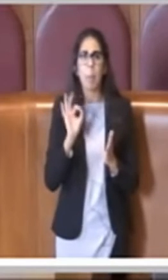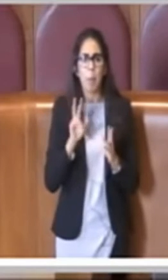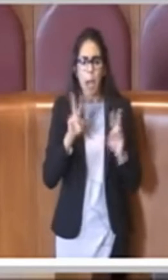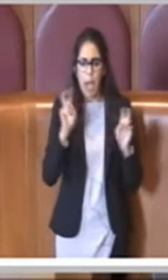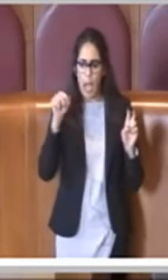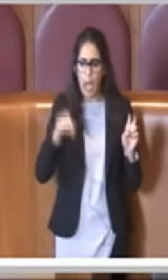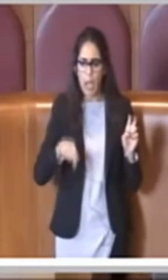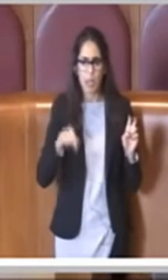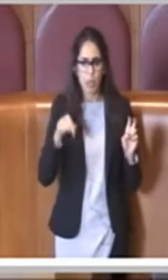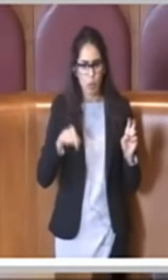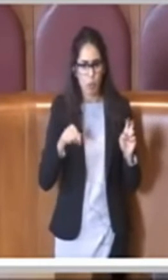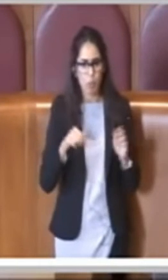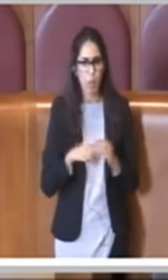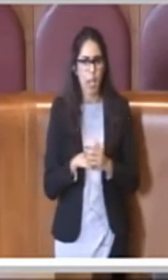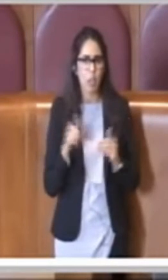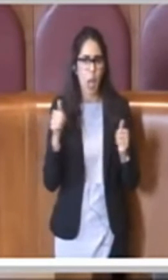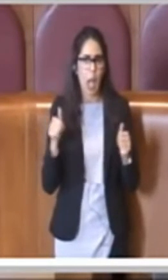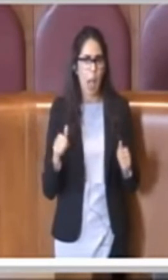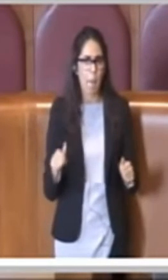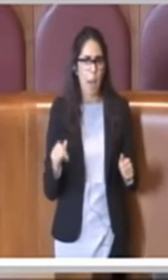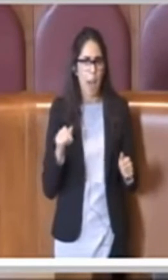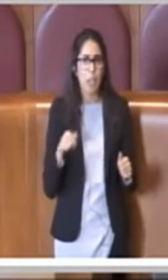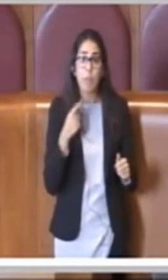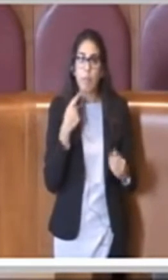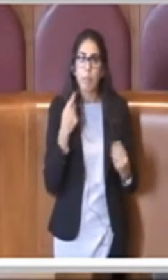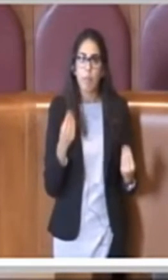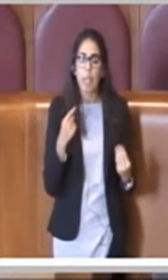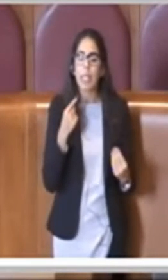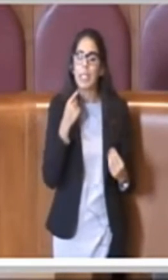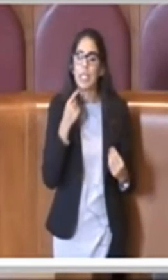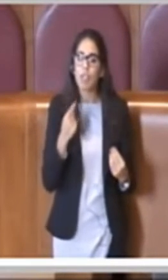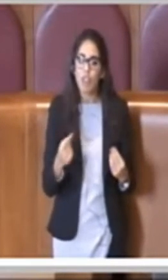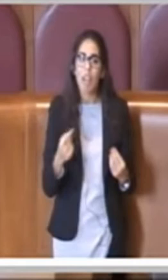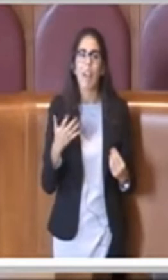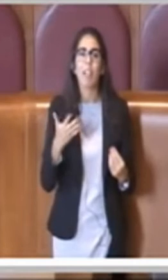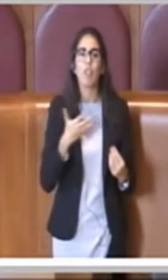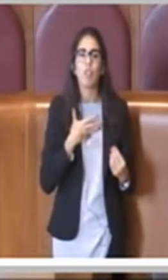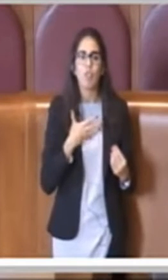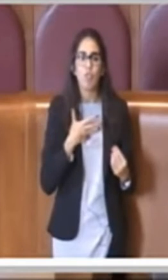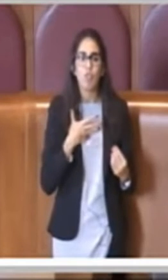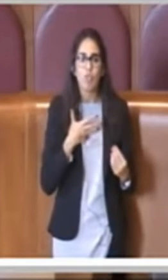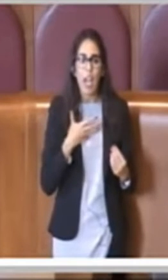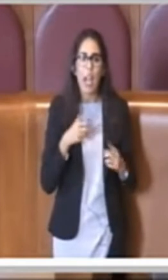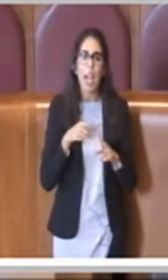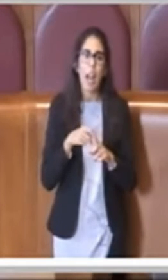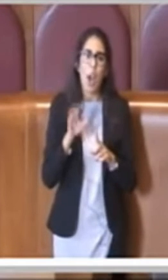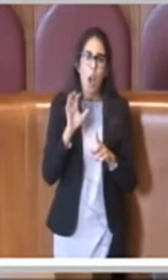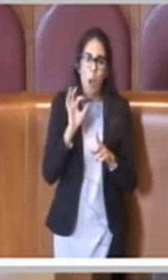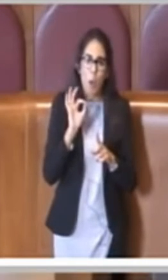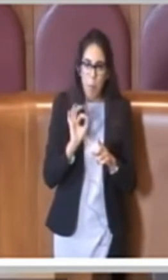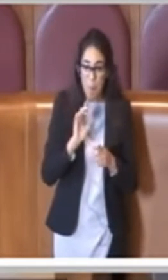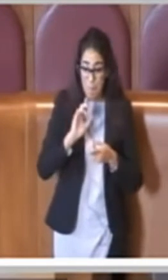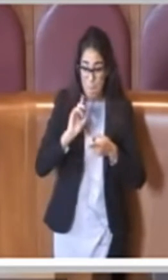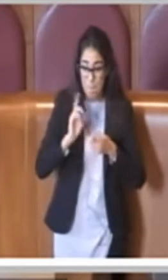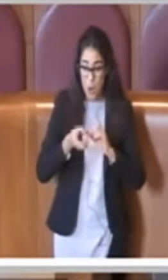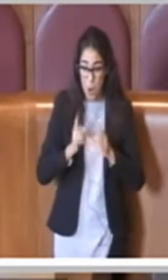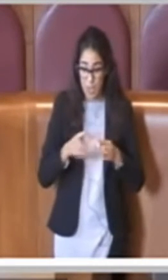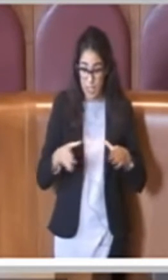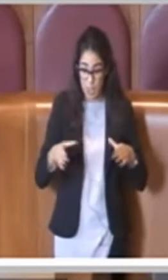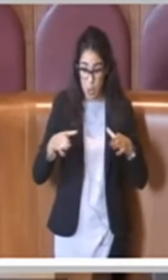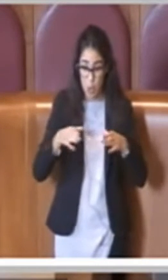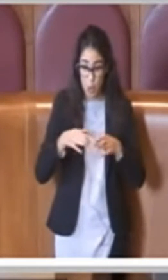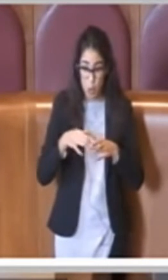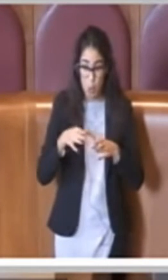in cui dice che c'è stata un'ingerenza dell'organo politico nelle